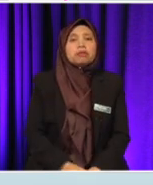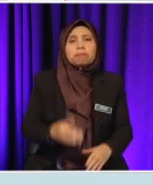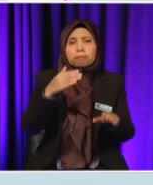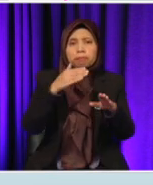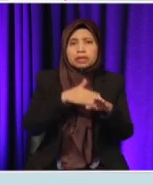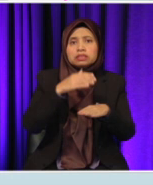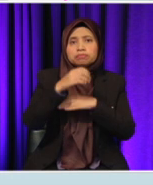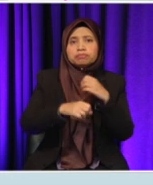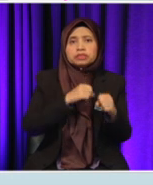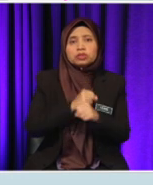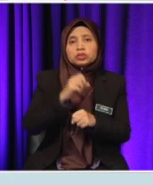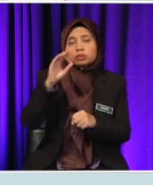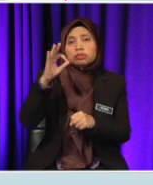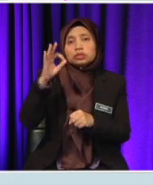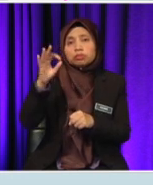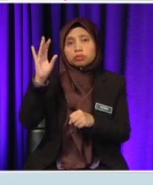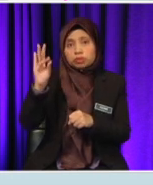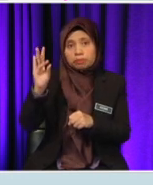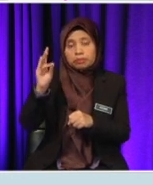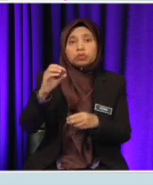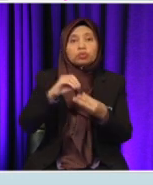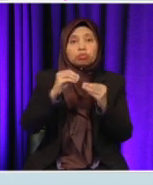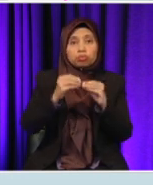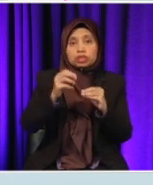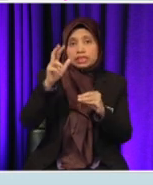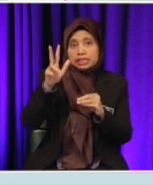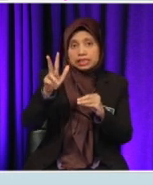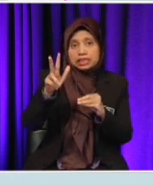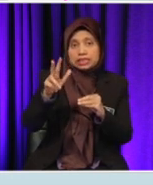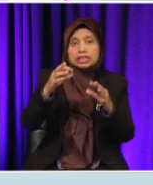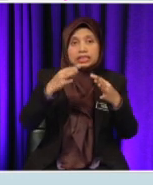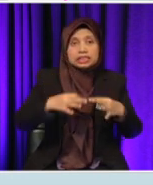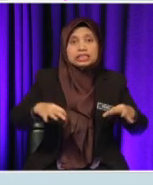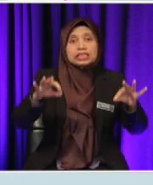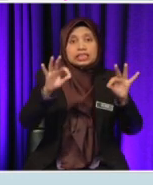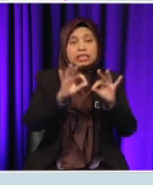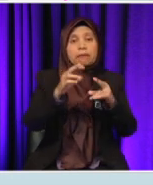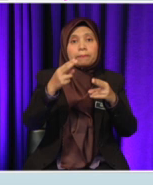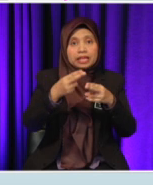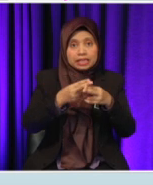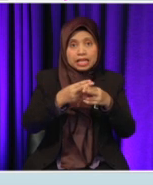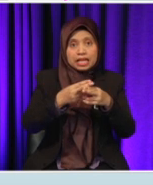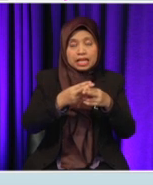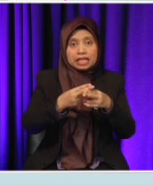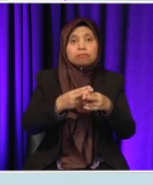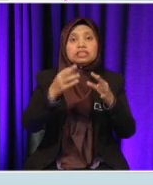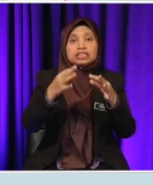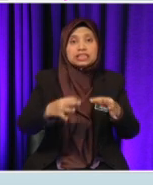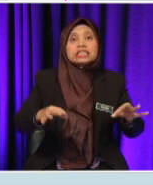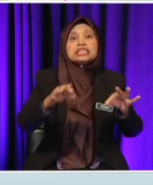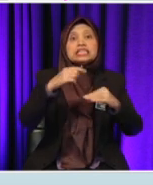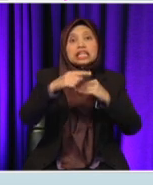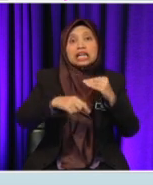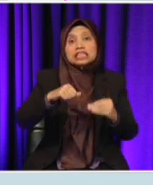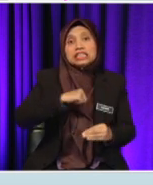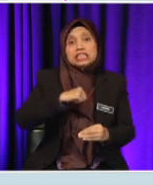tahun 1988 kemudian kita lihat yang ketiga adalah cerpen pendek yang menentukan tentang dirinya sendiri atau orang yang meneliti seperti itu yang